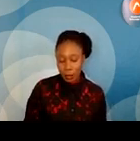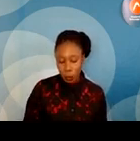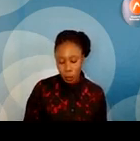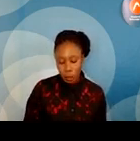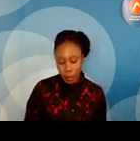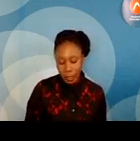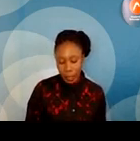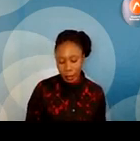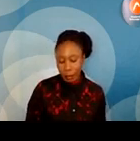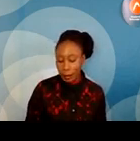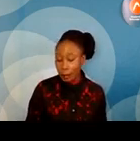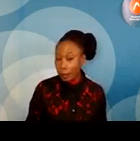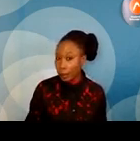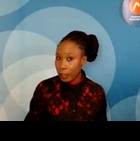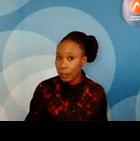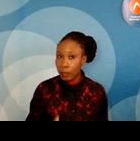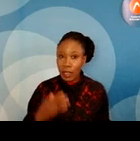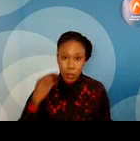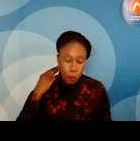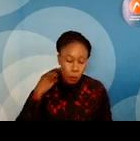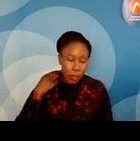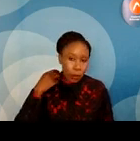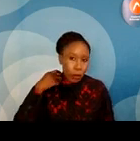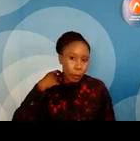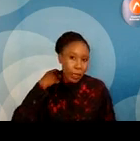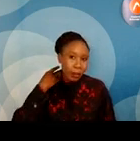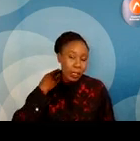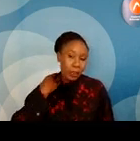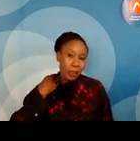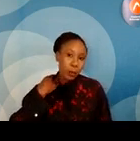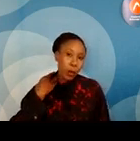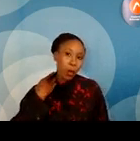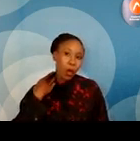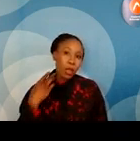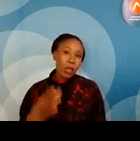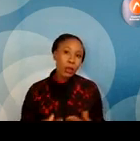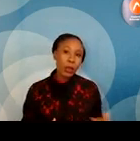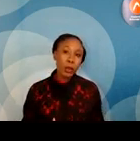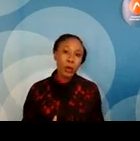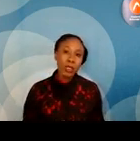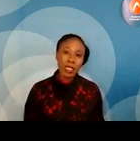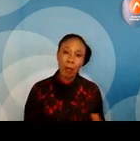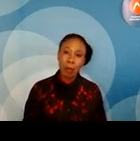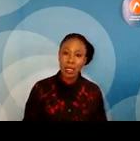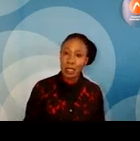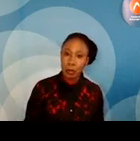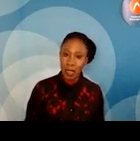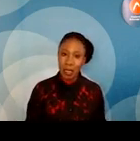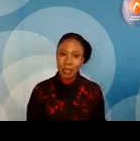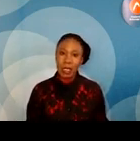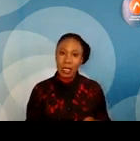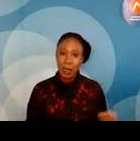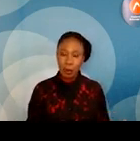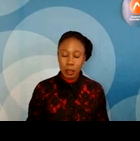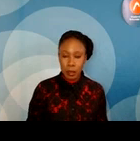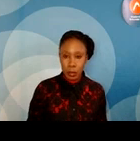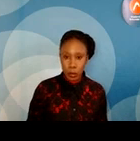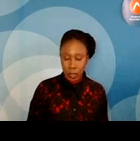Där hade man gjort en fallstudie där man tittade på hur sambandet